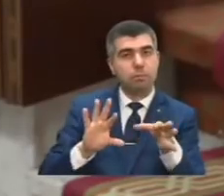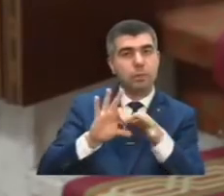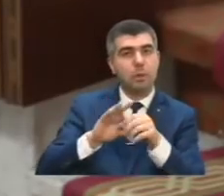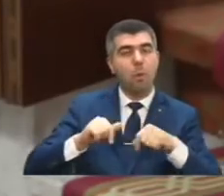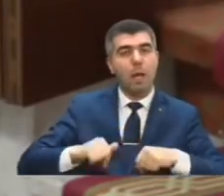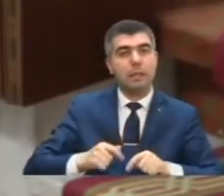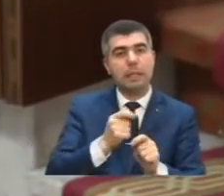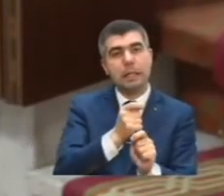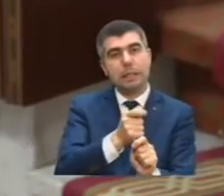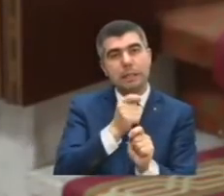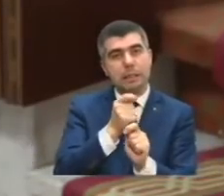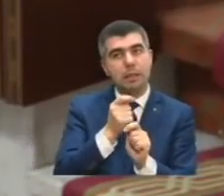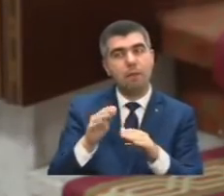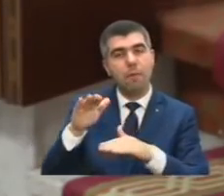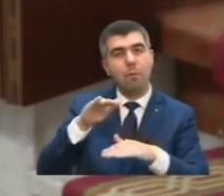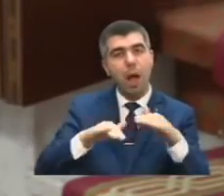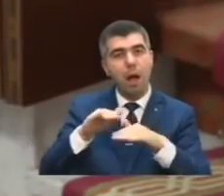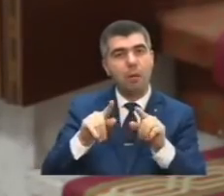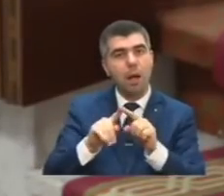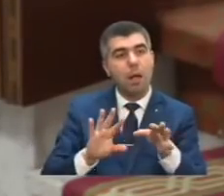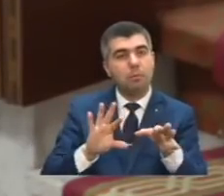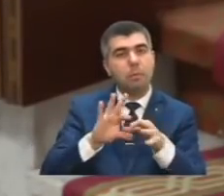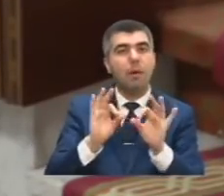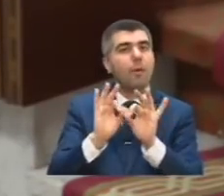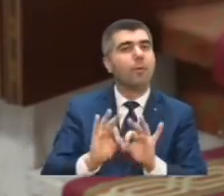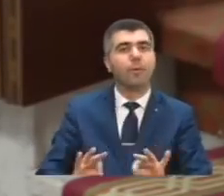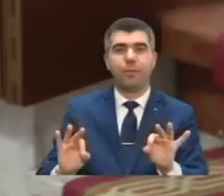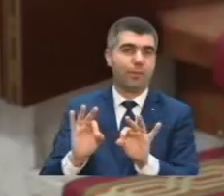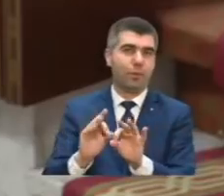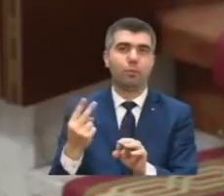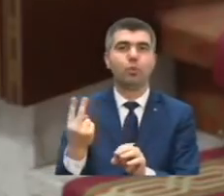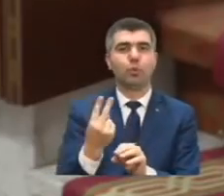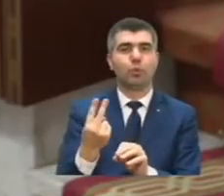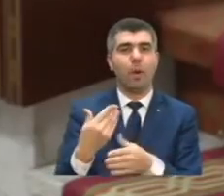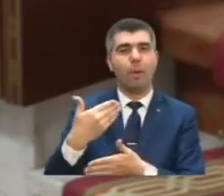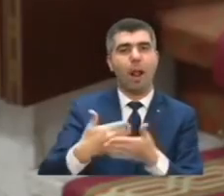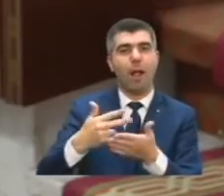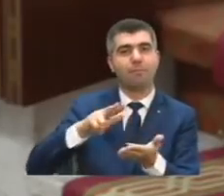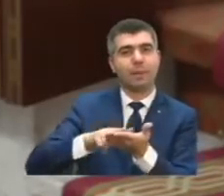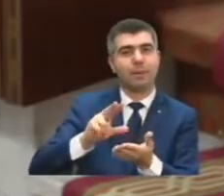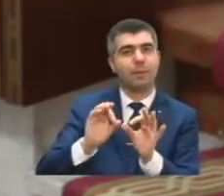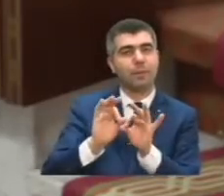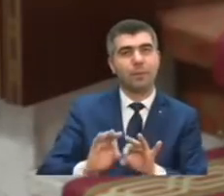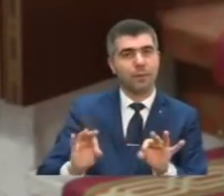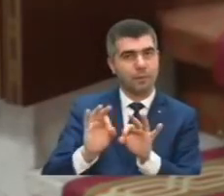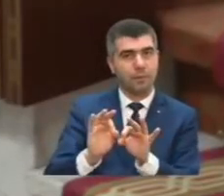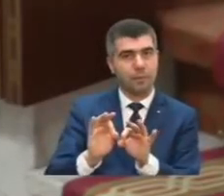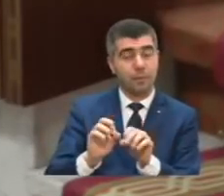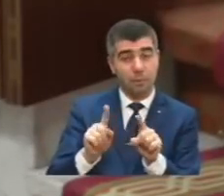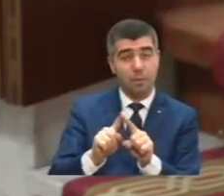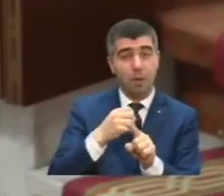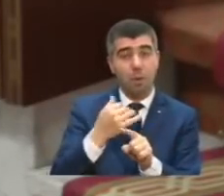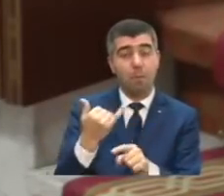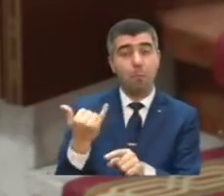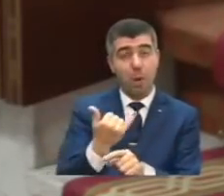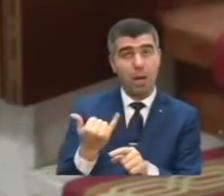كذلك هو قيد الانجاز. هذه المنظومه هي اللي غادي تدير التحول في تدبير هذا الموضوع